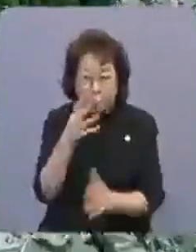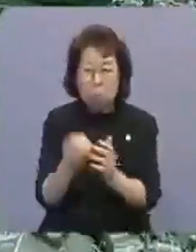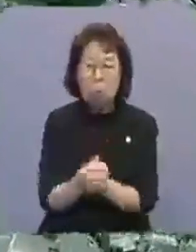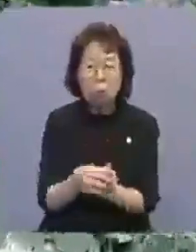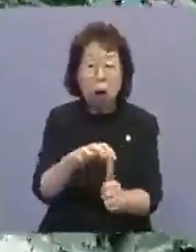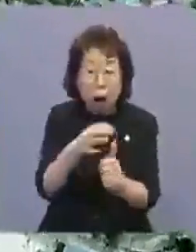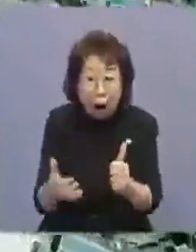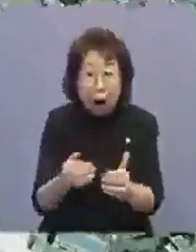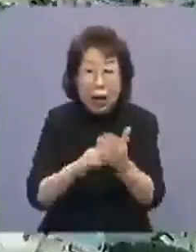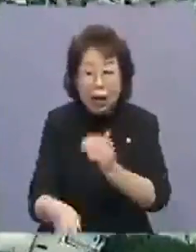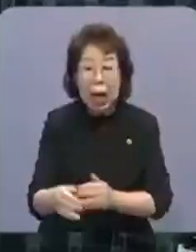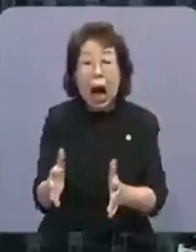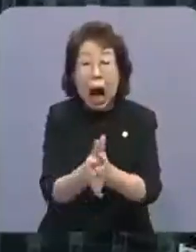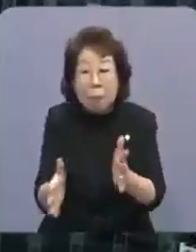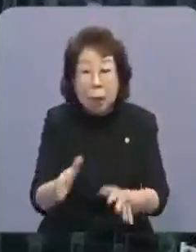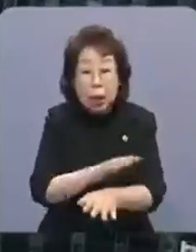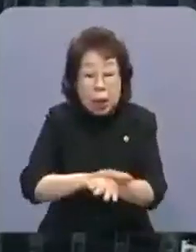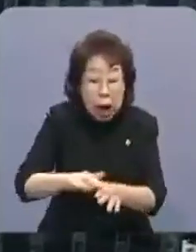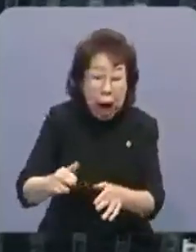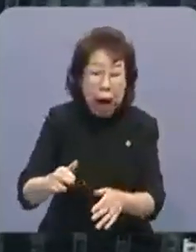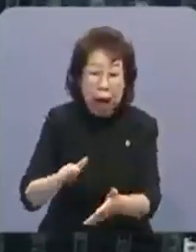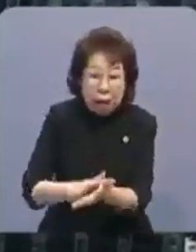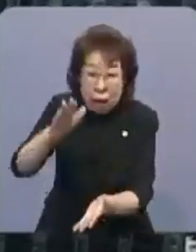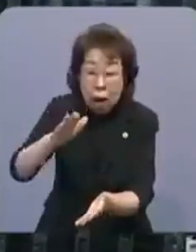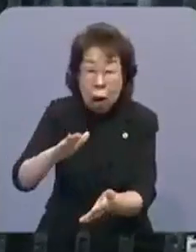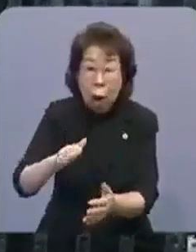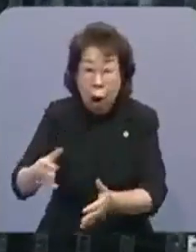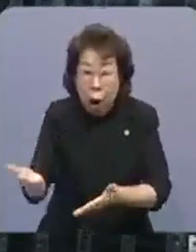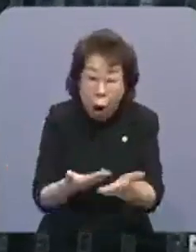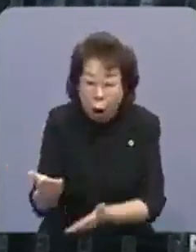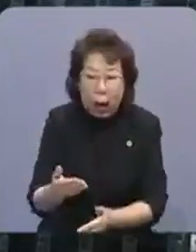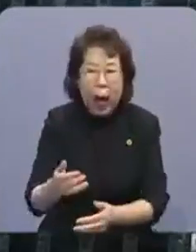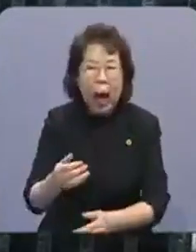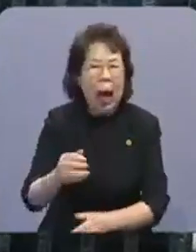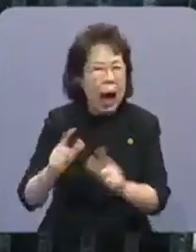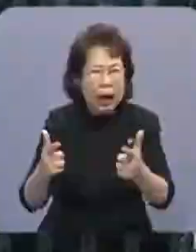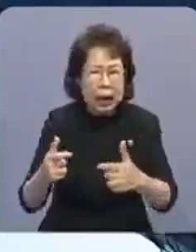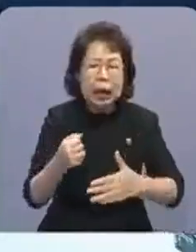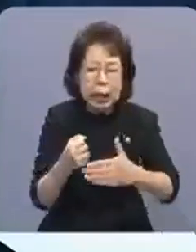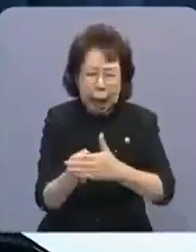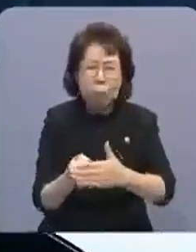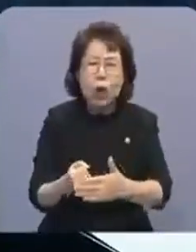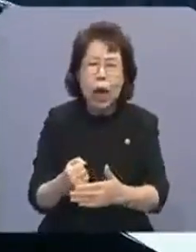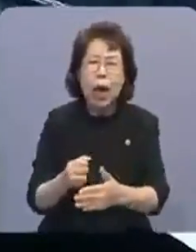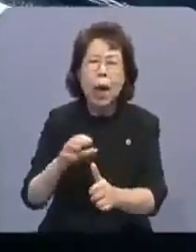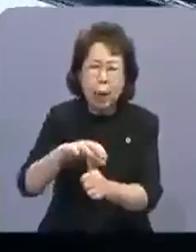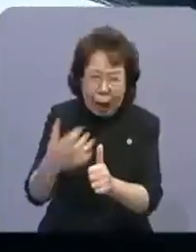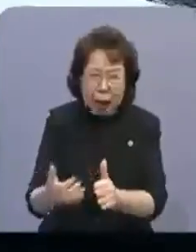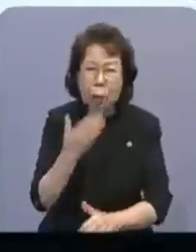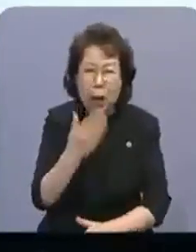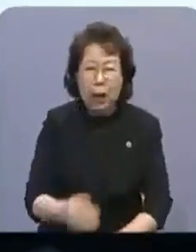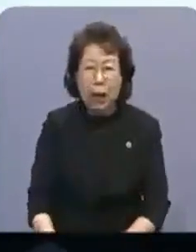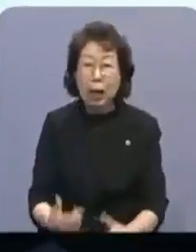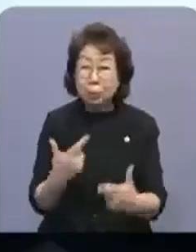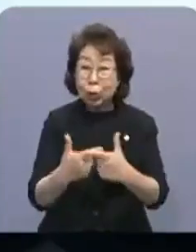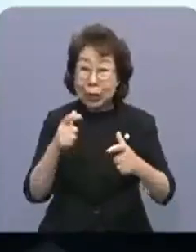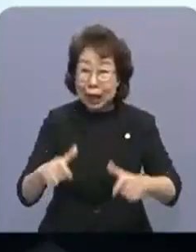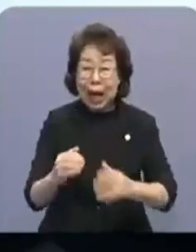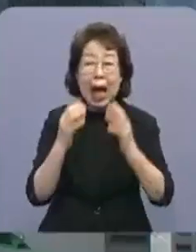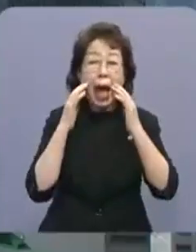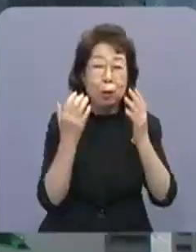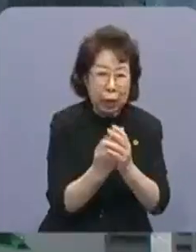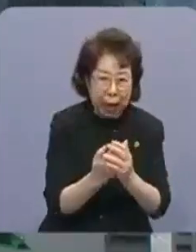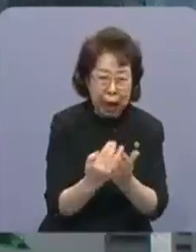해제로 부동산 시장이 다시 가열될 가능성이 크지 않다고 판단했다고 설명했습니다. 특히 부산의 경우